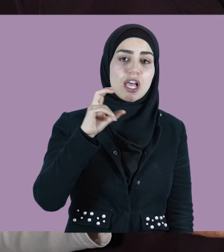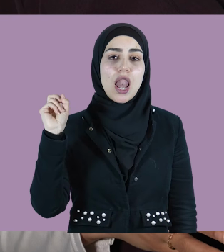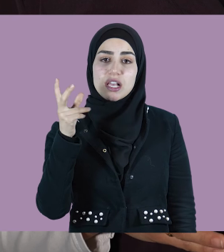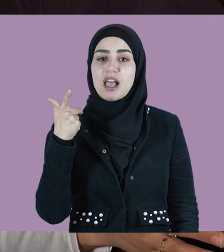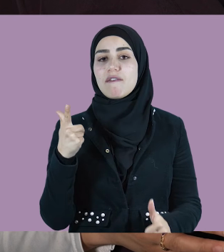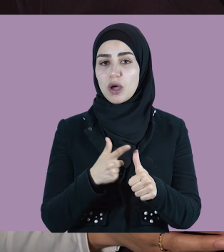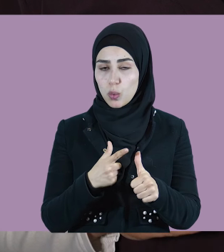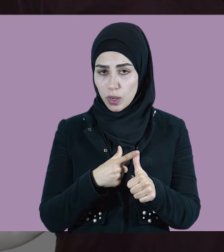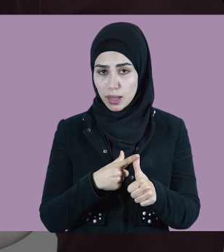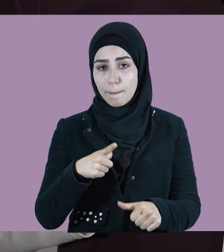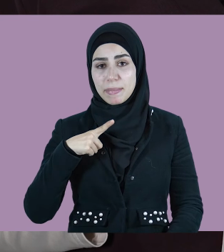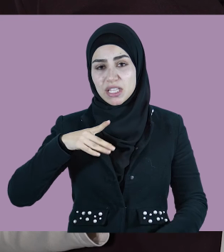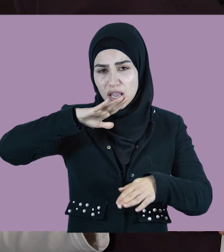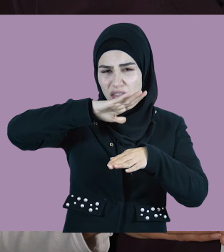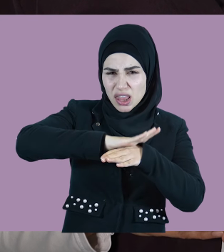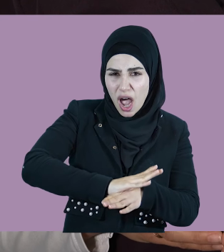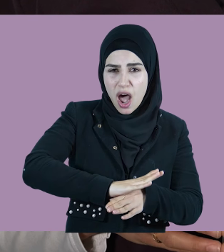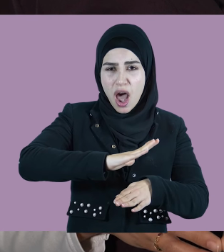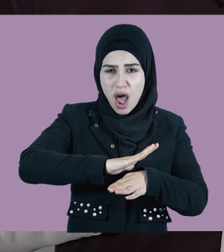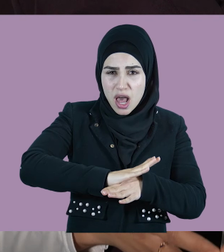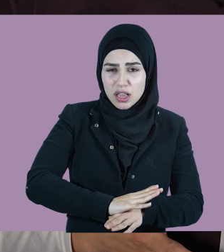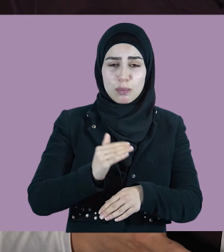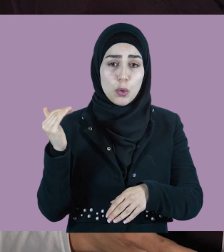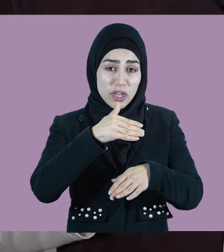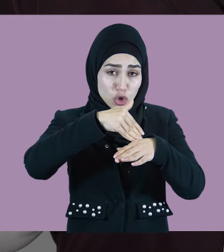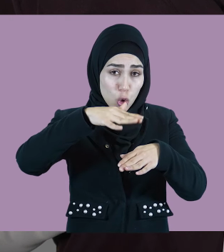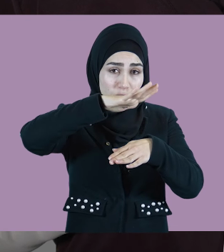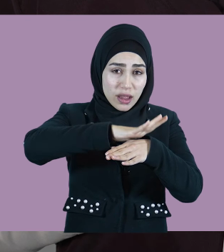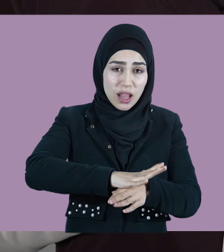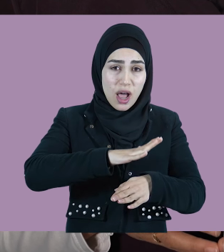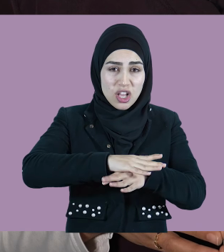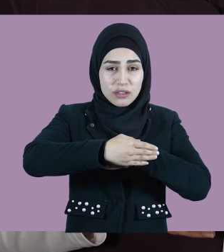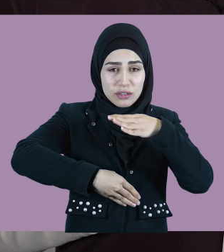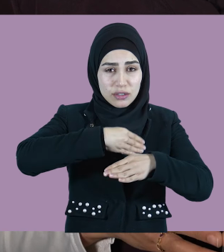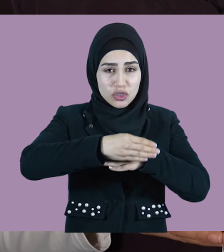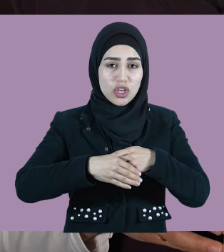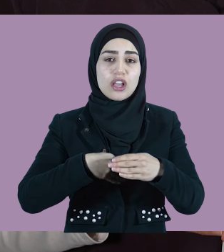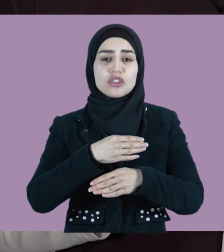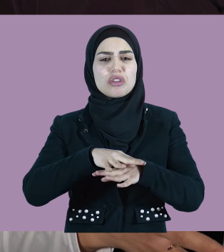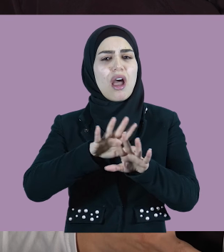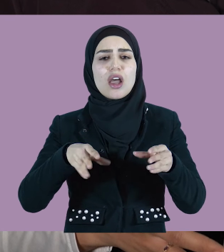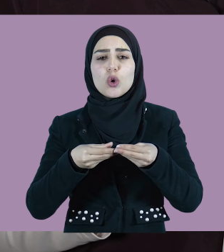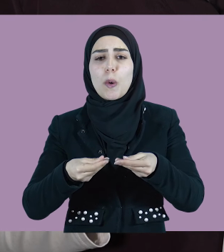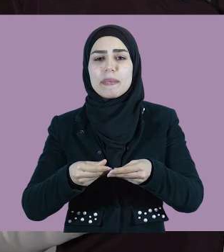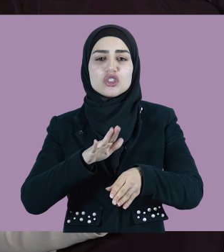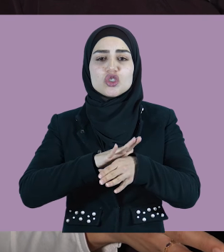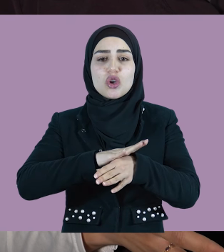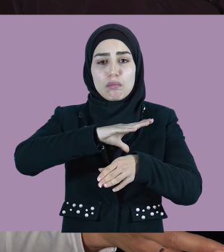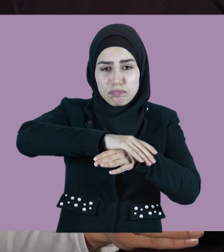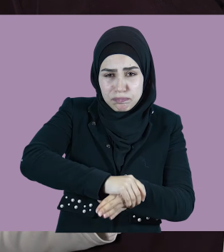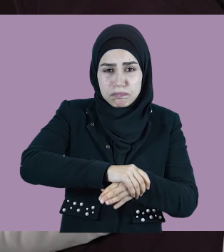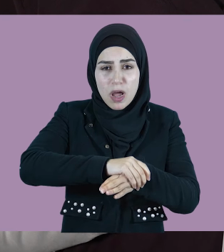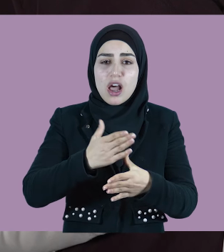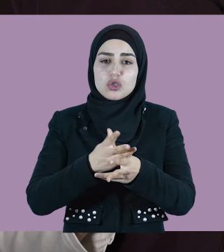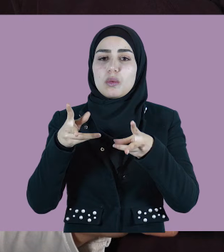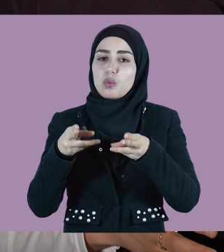بالإسعاف أولاً وبنقوم بالضغط المباشر على الجرح بواسطة شاش أو أي قطعة قماش متوفرة معنا